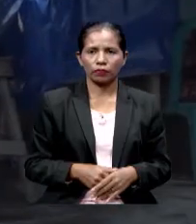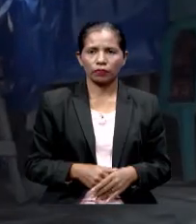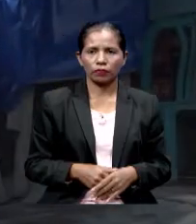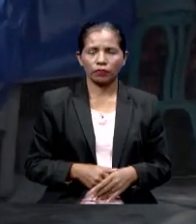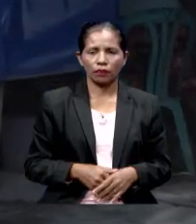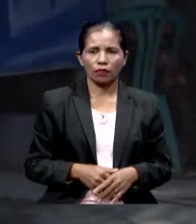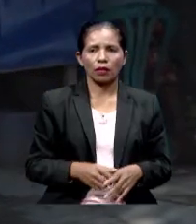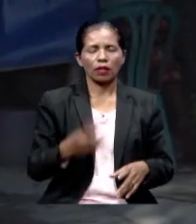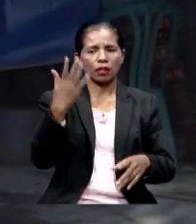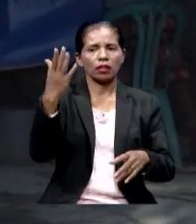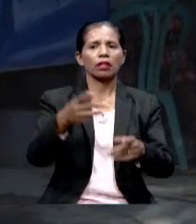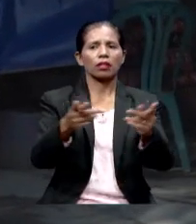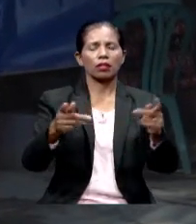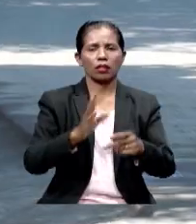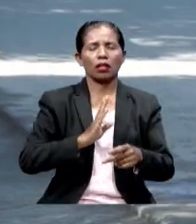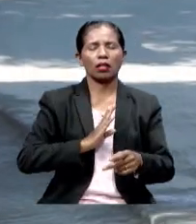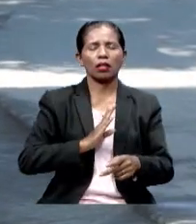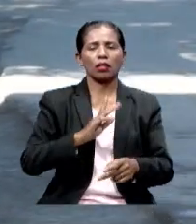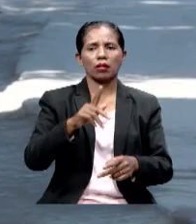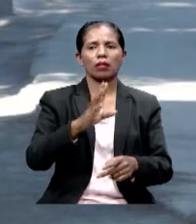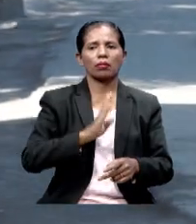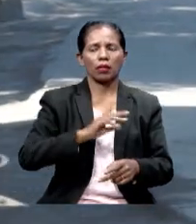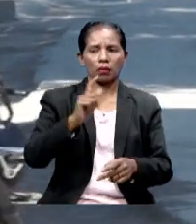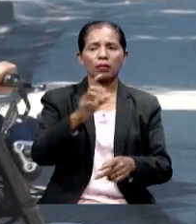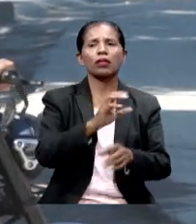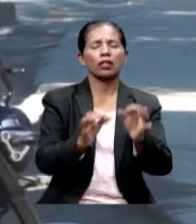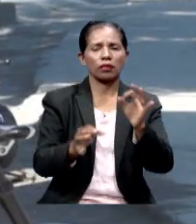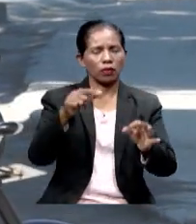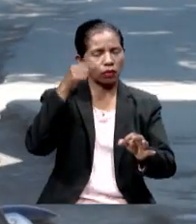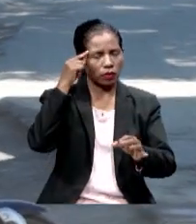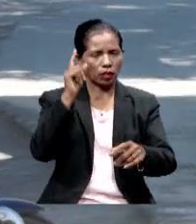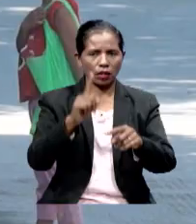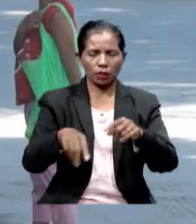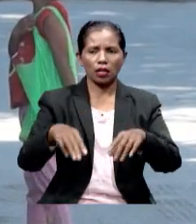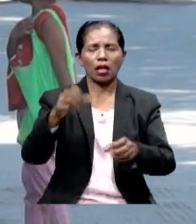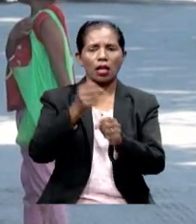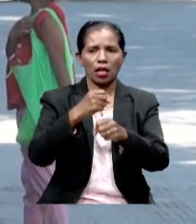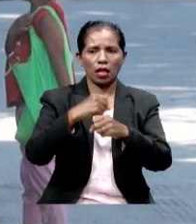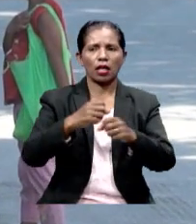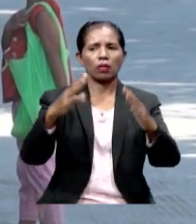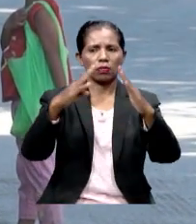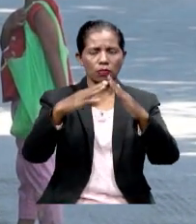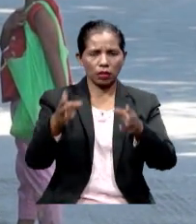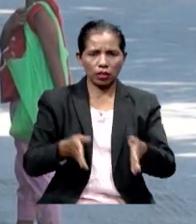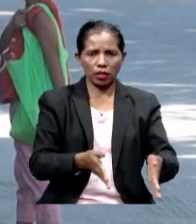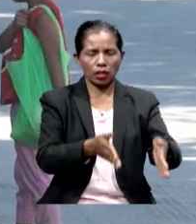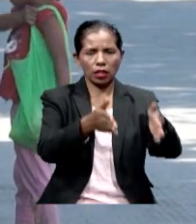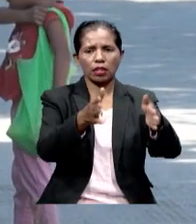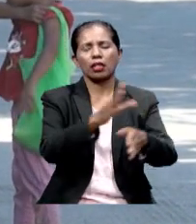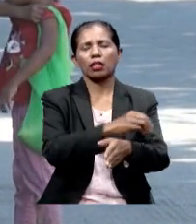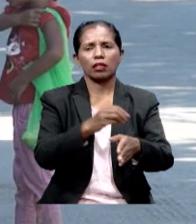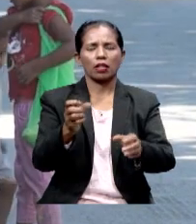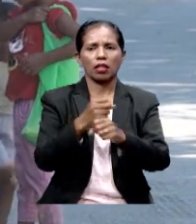Situasão ne acontece iha area Kampung Tuti Bebonuk, mas ke governo banduan atu labele hari baraka iha trotoar leten. Ho di halau atividade